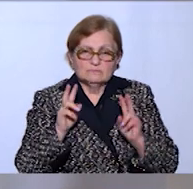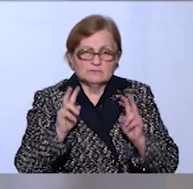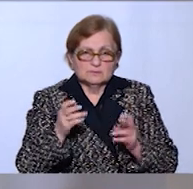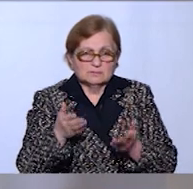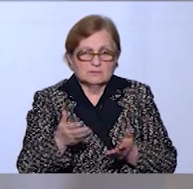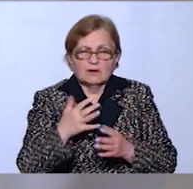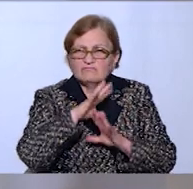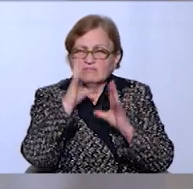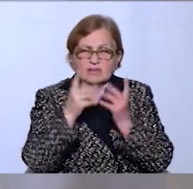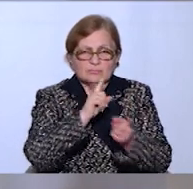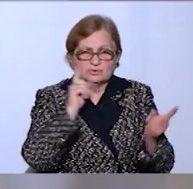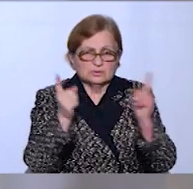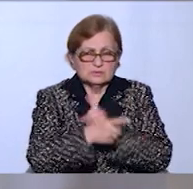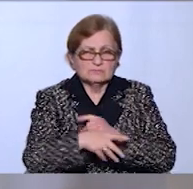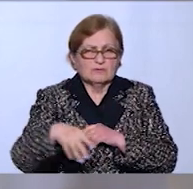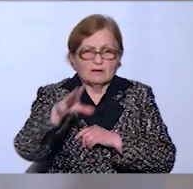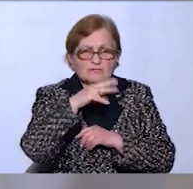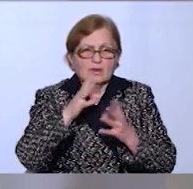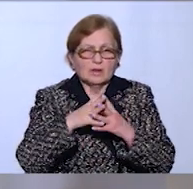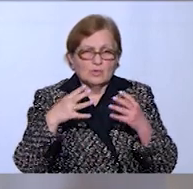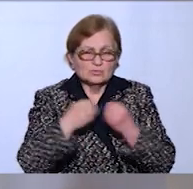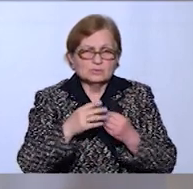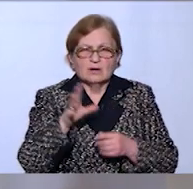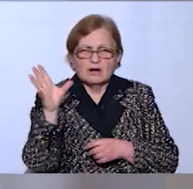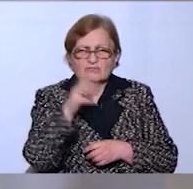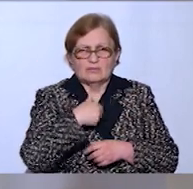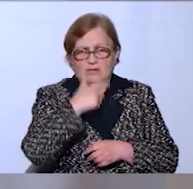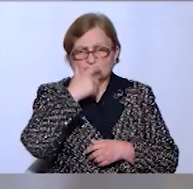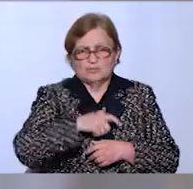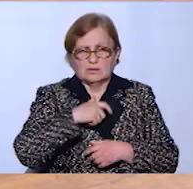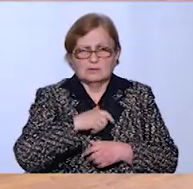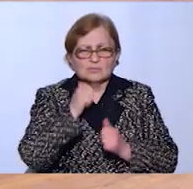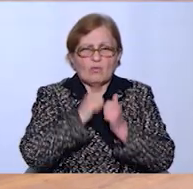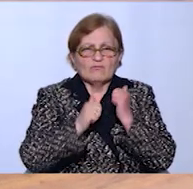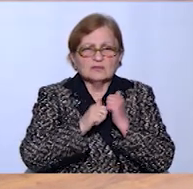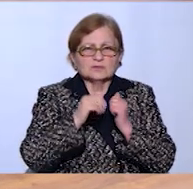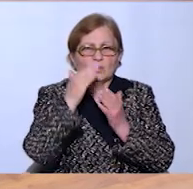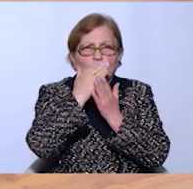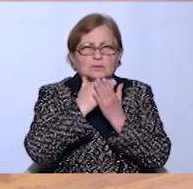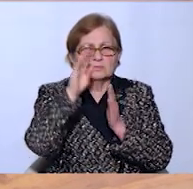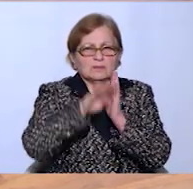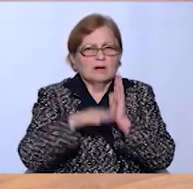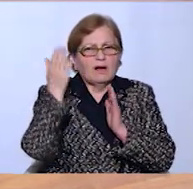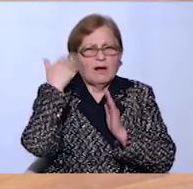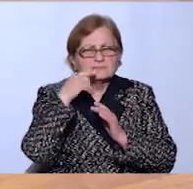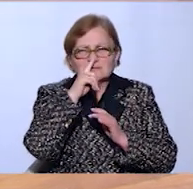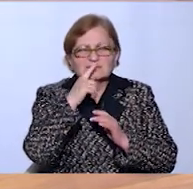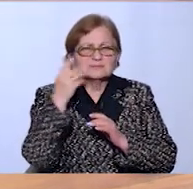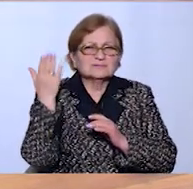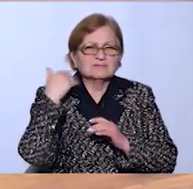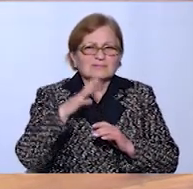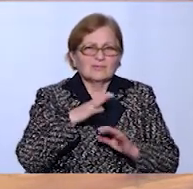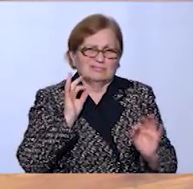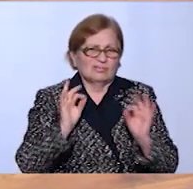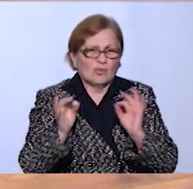რომ ნამდვილად შეიცვალა ყველა ოჯახის, ყველა ბავშვის და ყველა ჩვენგანის რუტინა. ის აქტივობები, რასაც ჩვენ ვახორციელებდით ერთი თვის წინ